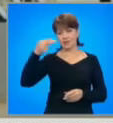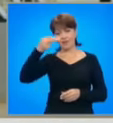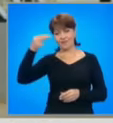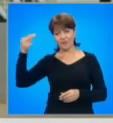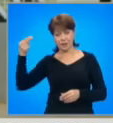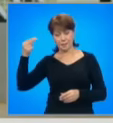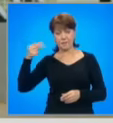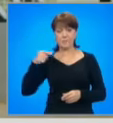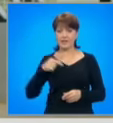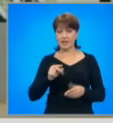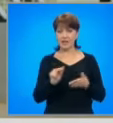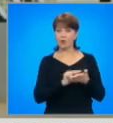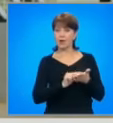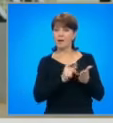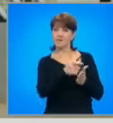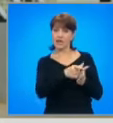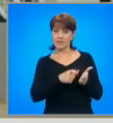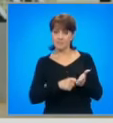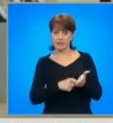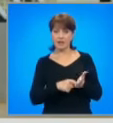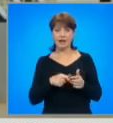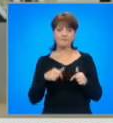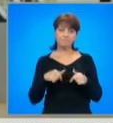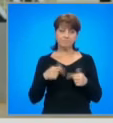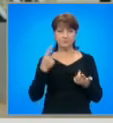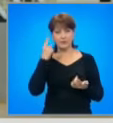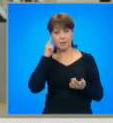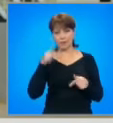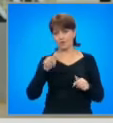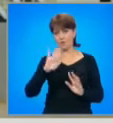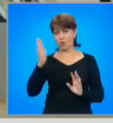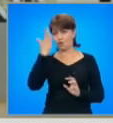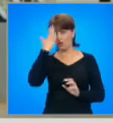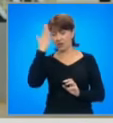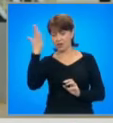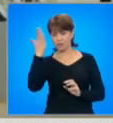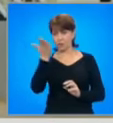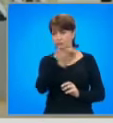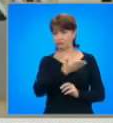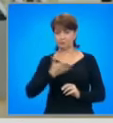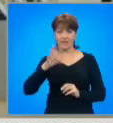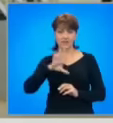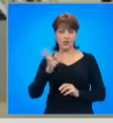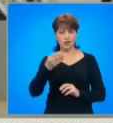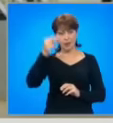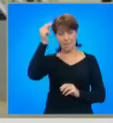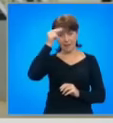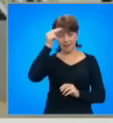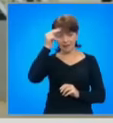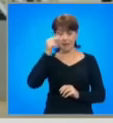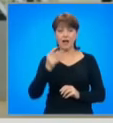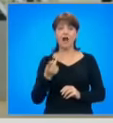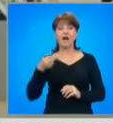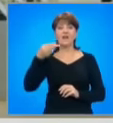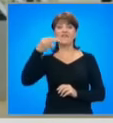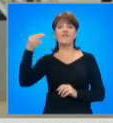този списък. Това смятам, че е честно спрямо българите и българските данъкоплатци.